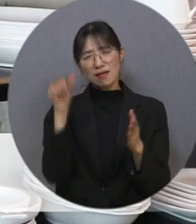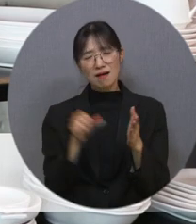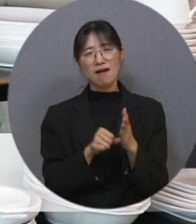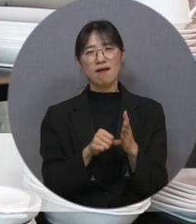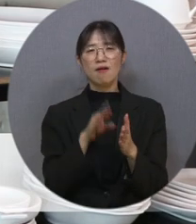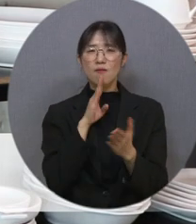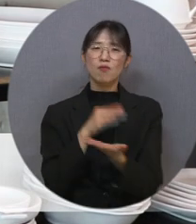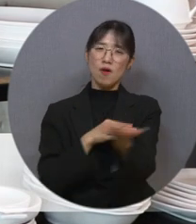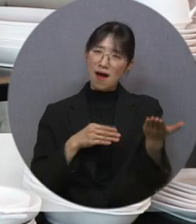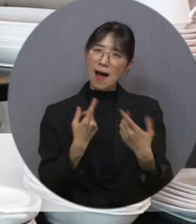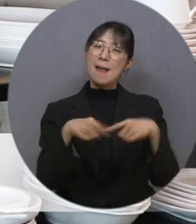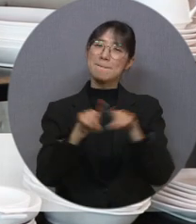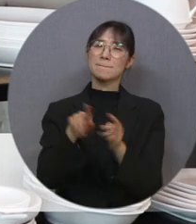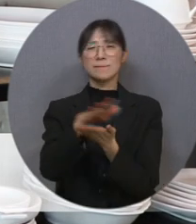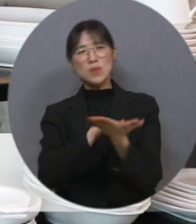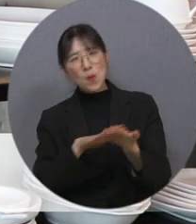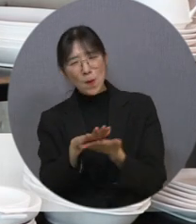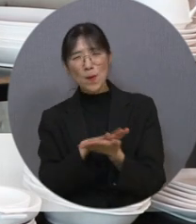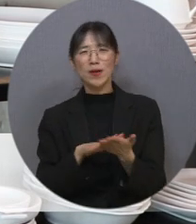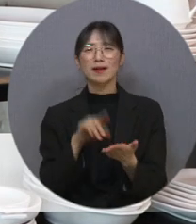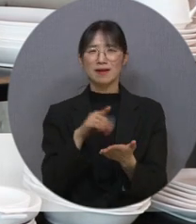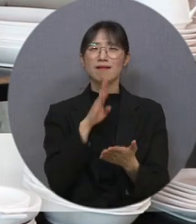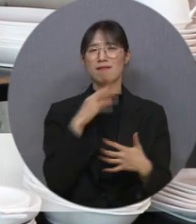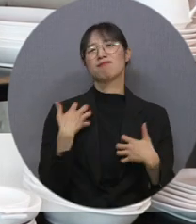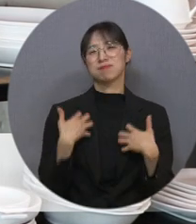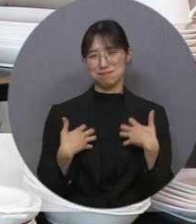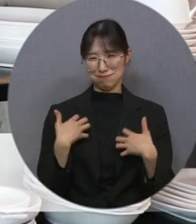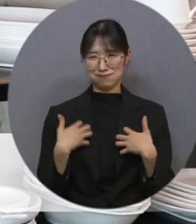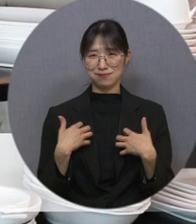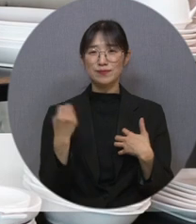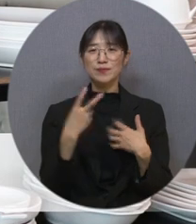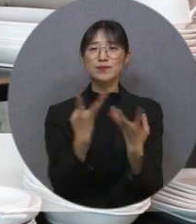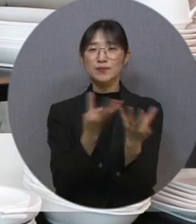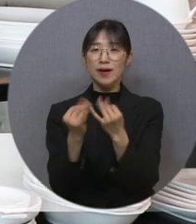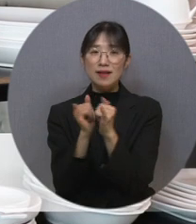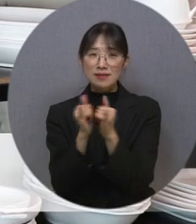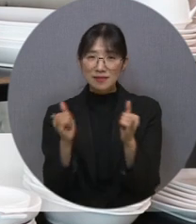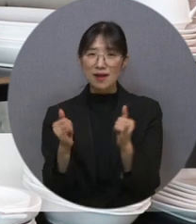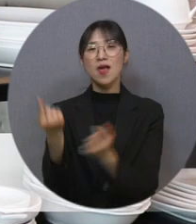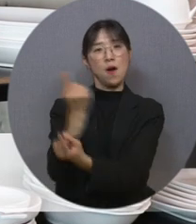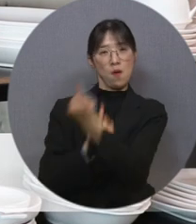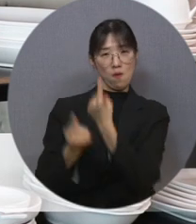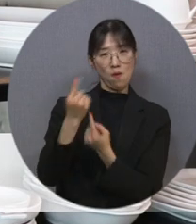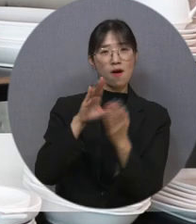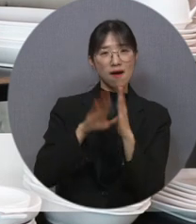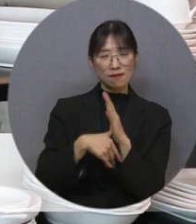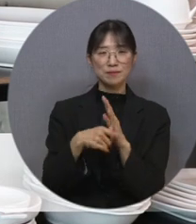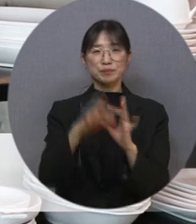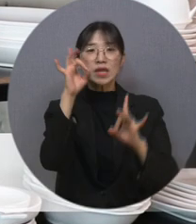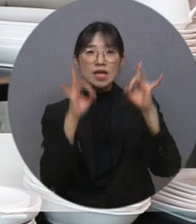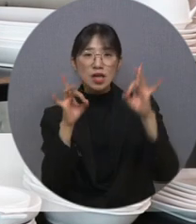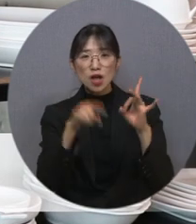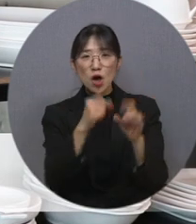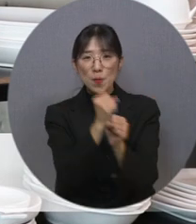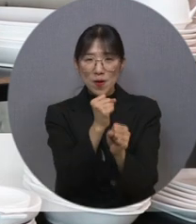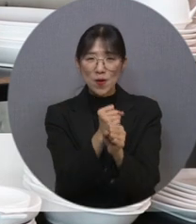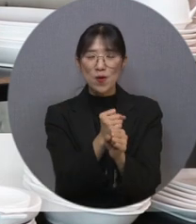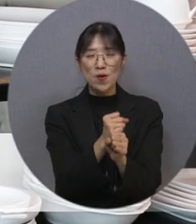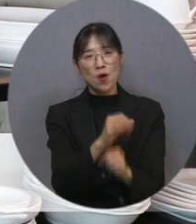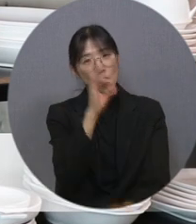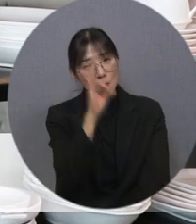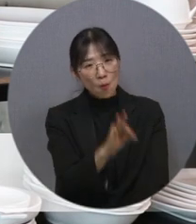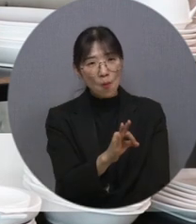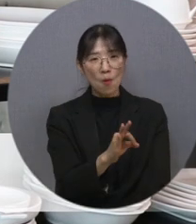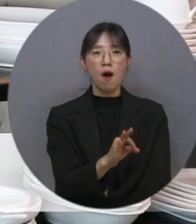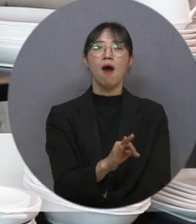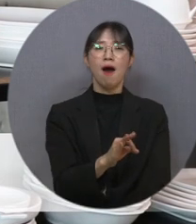정말 너희들과 같이 놀 수 있다는 거 정말로 기뻐요. 그리고 많은 사람들이 우리 집을 찾아왔을 때 인형을 만들어 놔두고